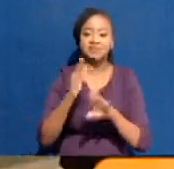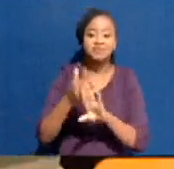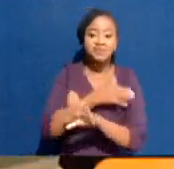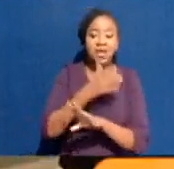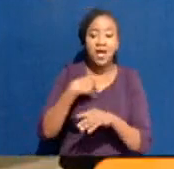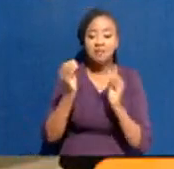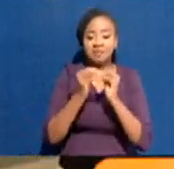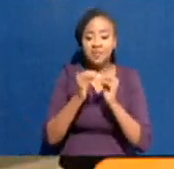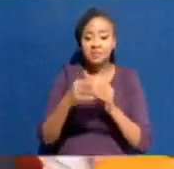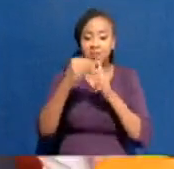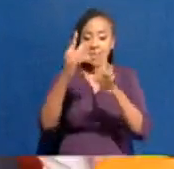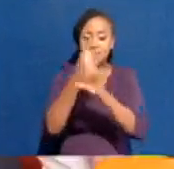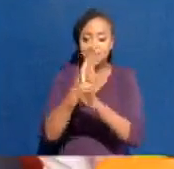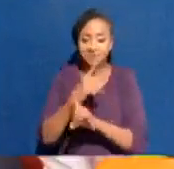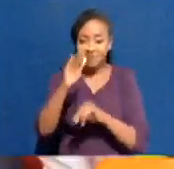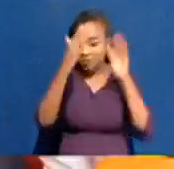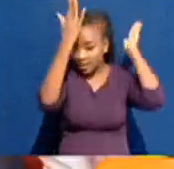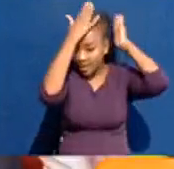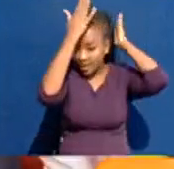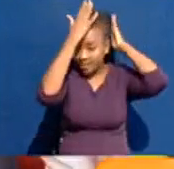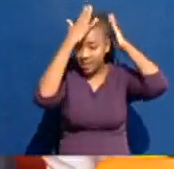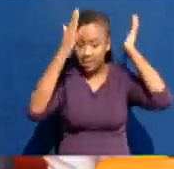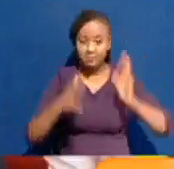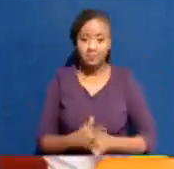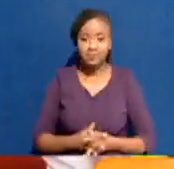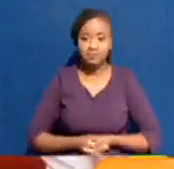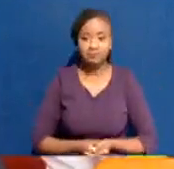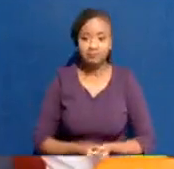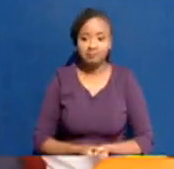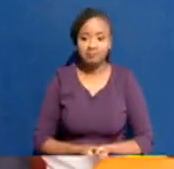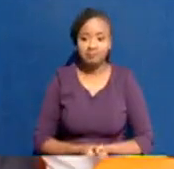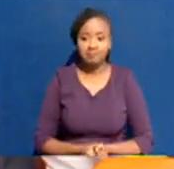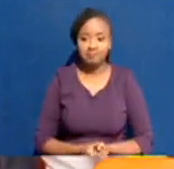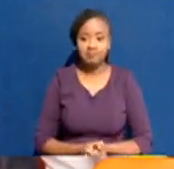kutoka kaunti hiyo ya Kakamega. Chemutai Goin, runinga ya Citizen.